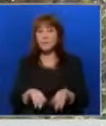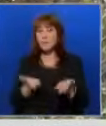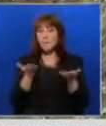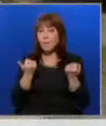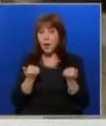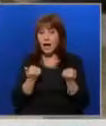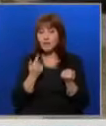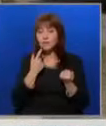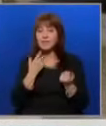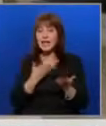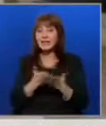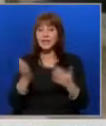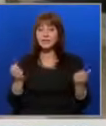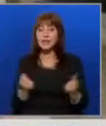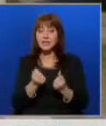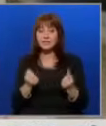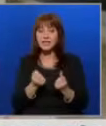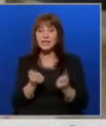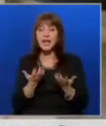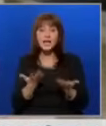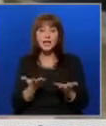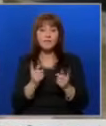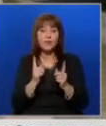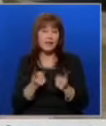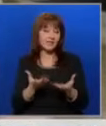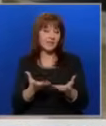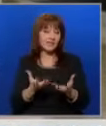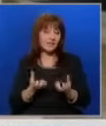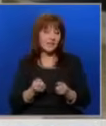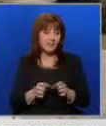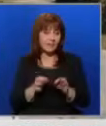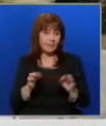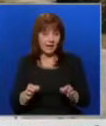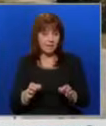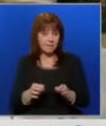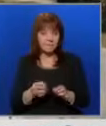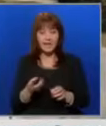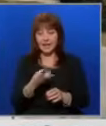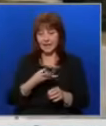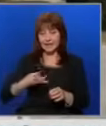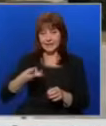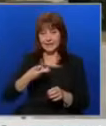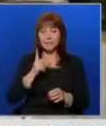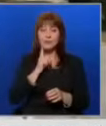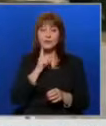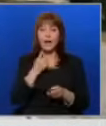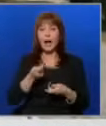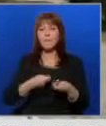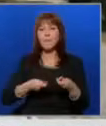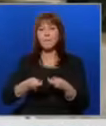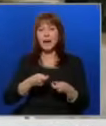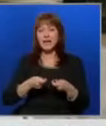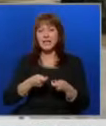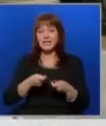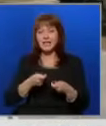начин на действията и какви действия трябва да предприемат в тези ситуации. Бяхме трима души в един магазин, пазарувах за колата